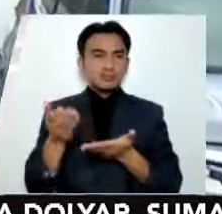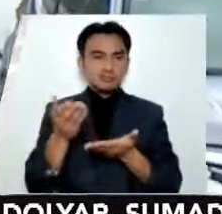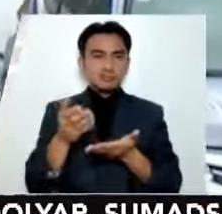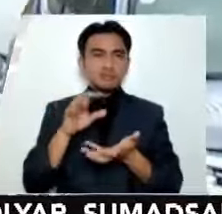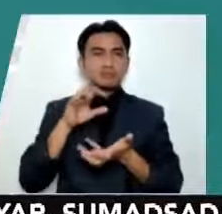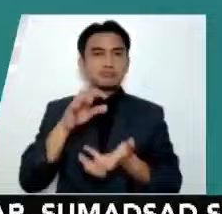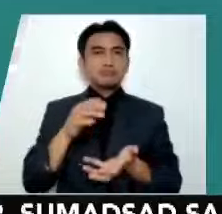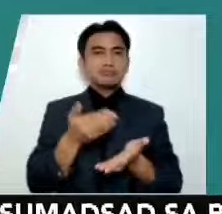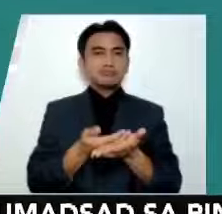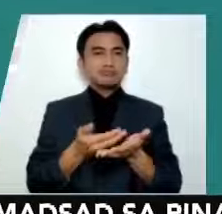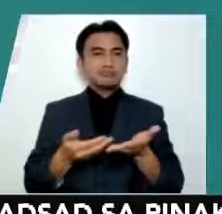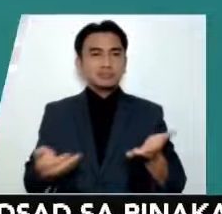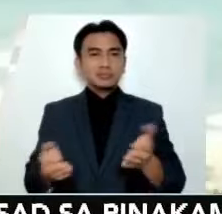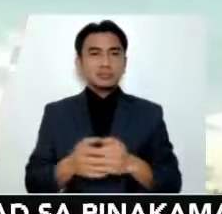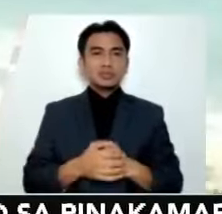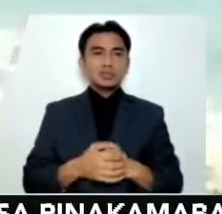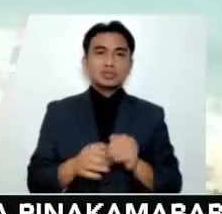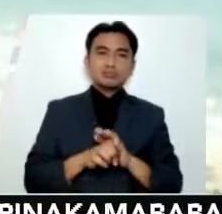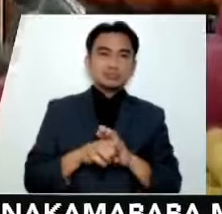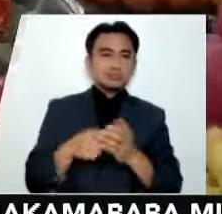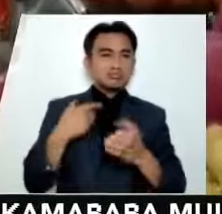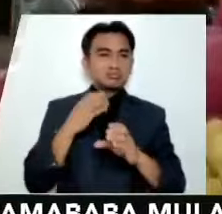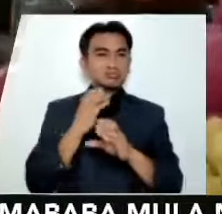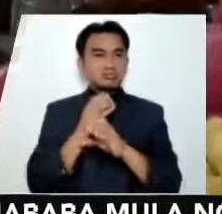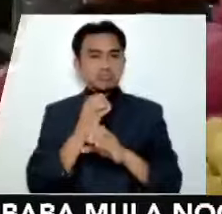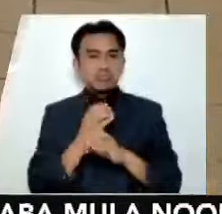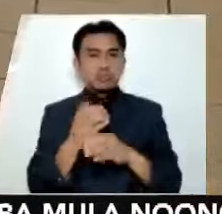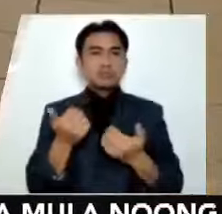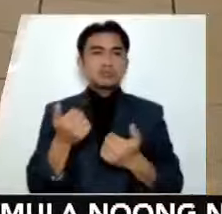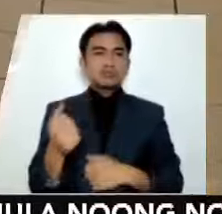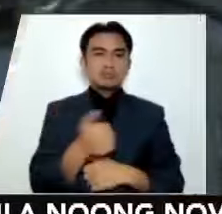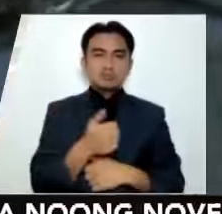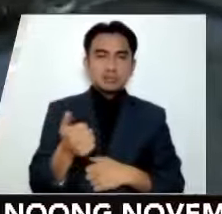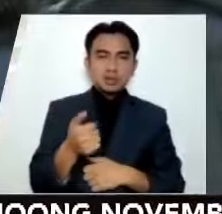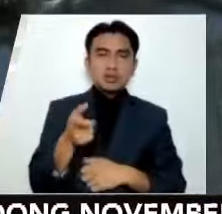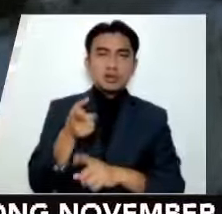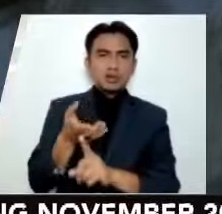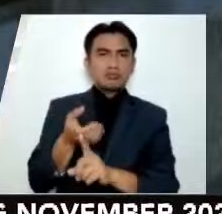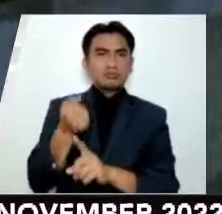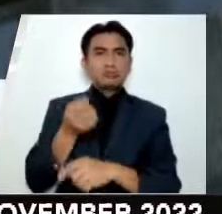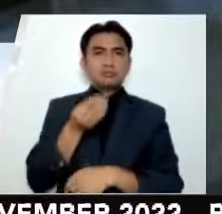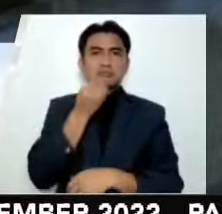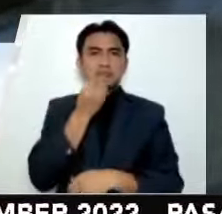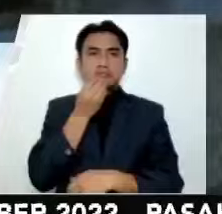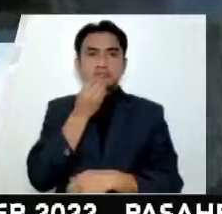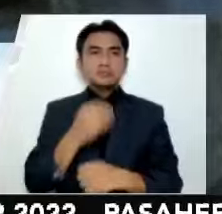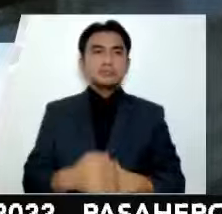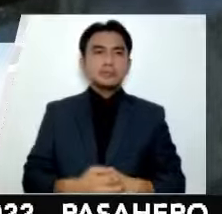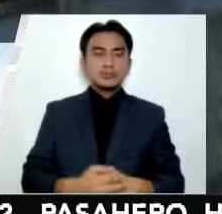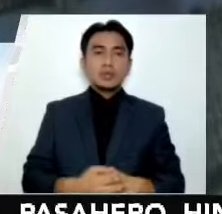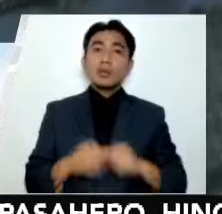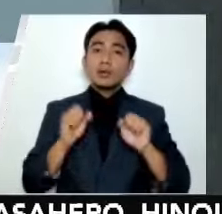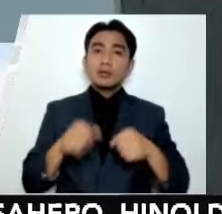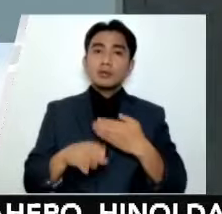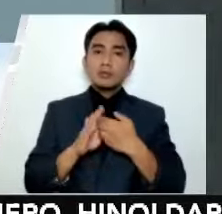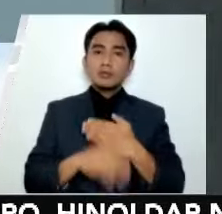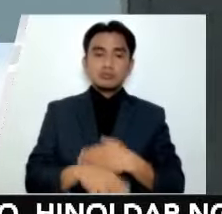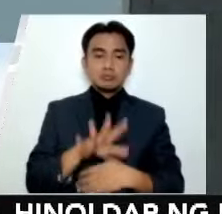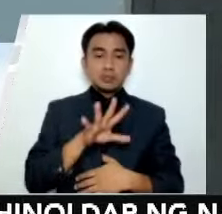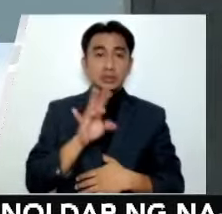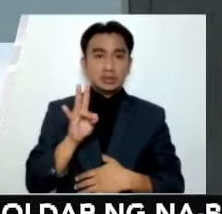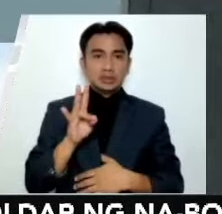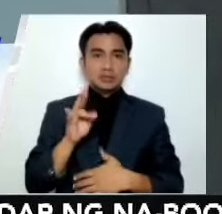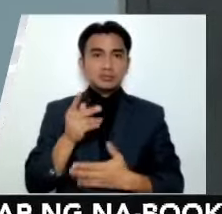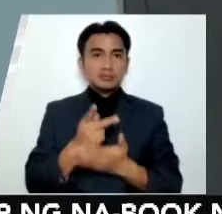mga kotse, mga pagbiyahe, kanila kinakain. Pero posible namang bumalik sa 57 peso level ang palitan